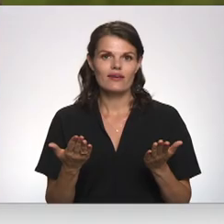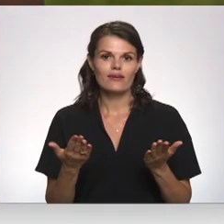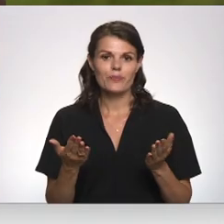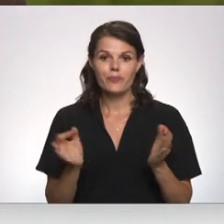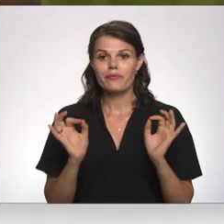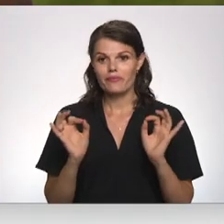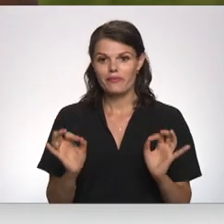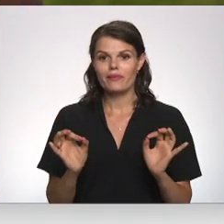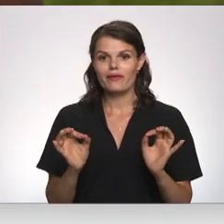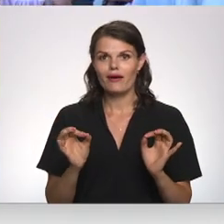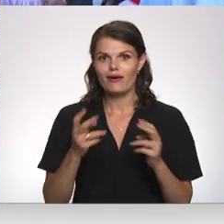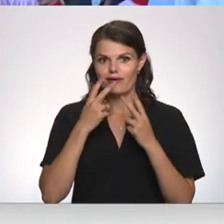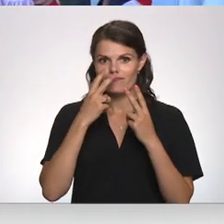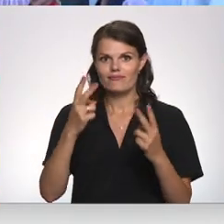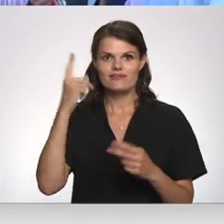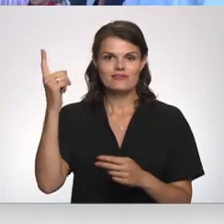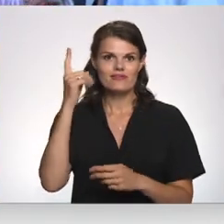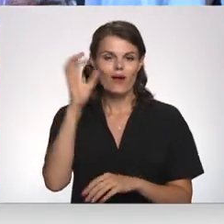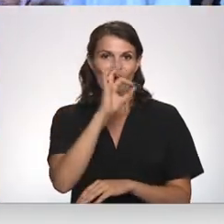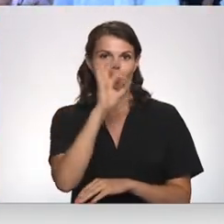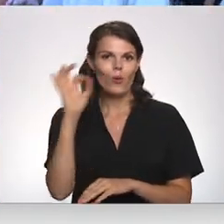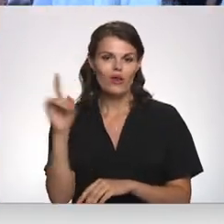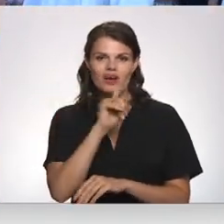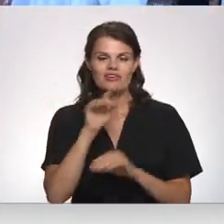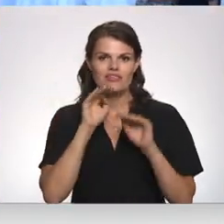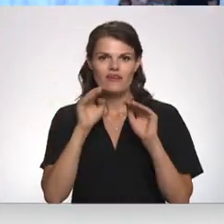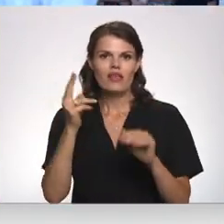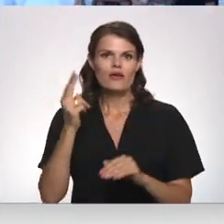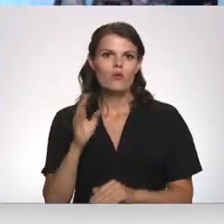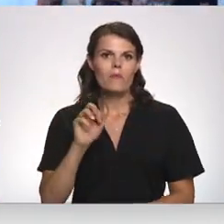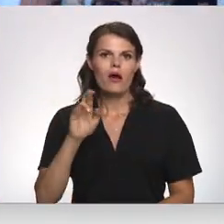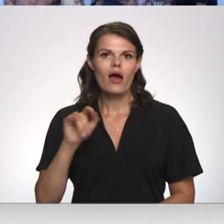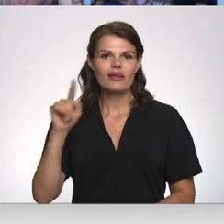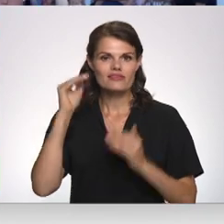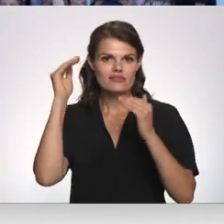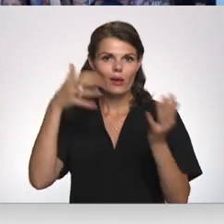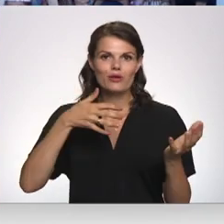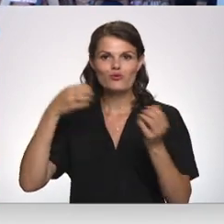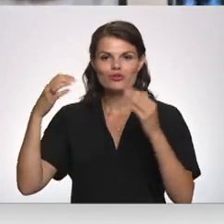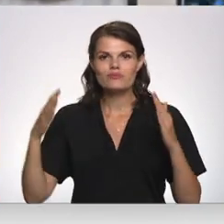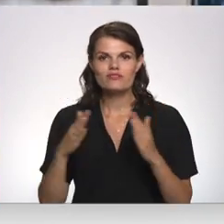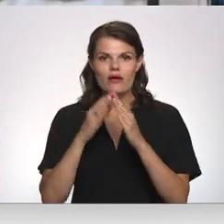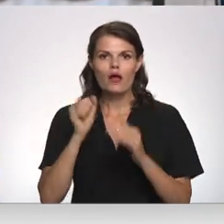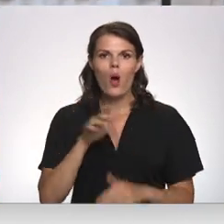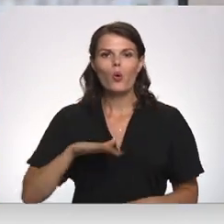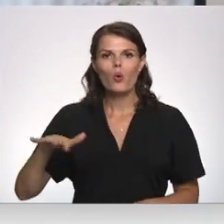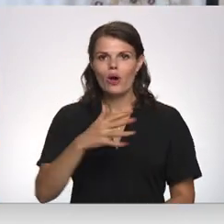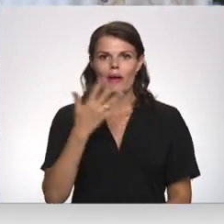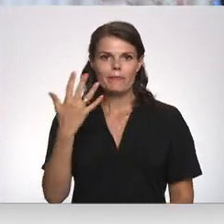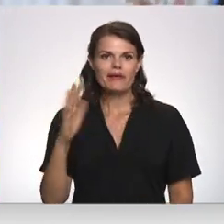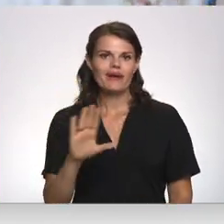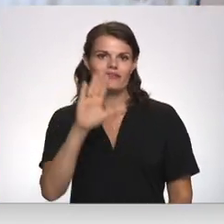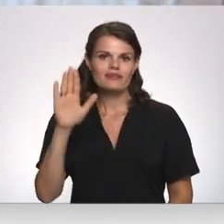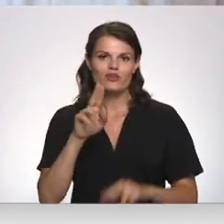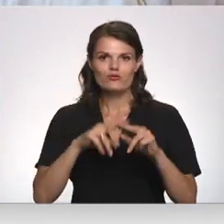jā, redz sauli. Vissvētākās Jaunavas Marijas debesīs uzņemšanas svētki Aglonā rit 5 dienu garumā un